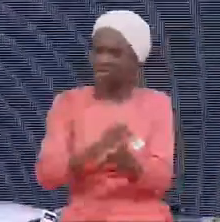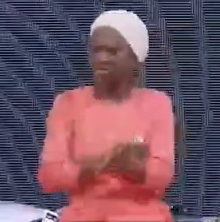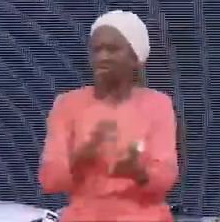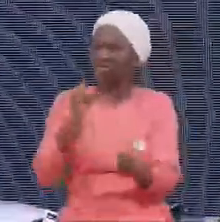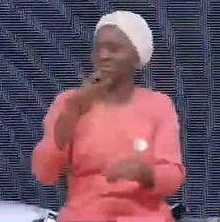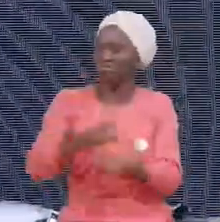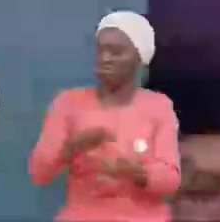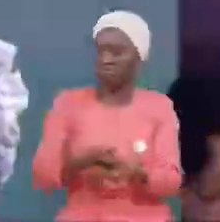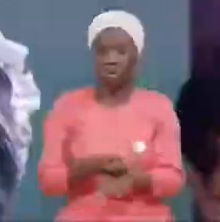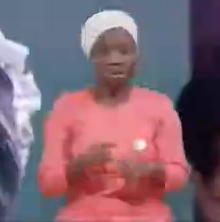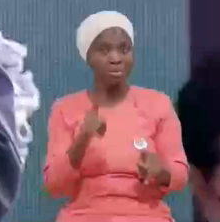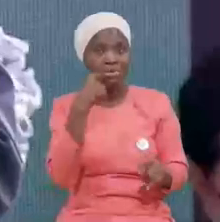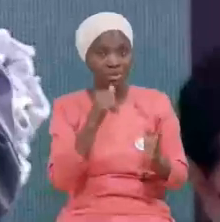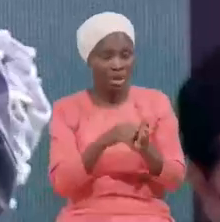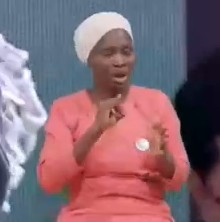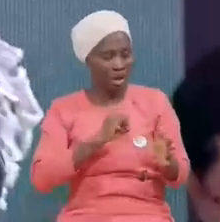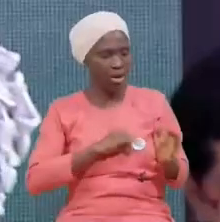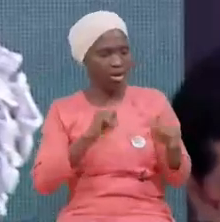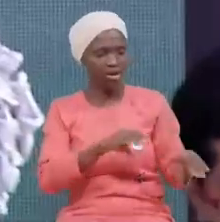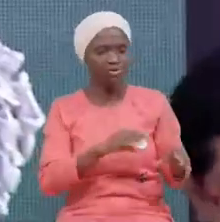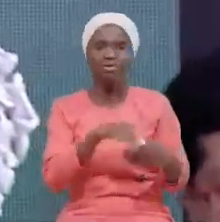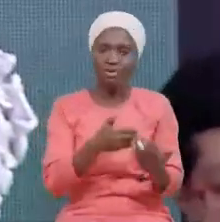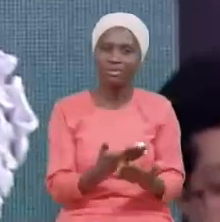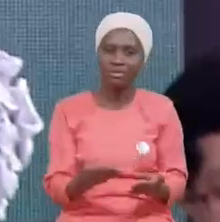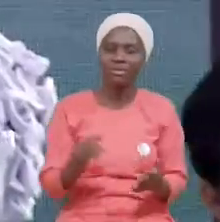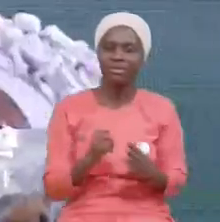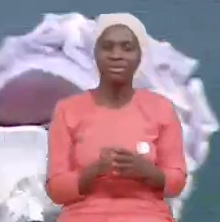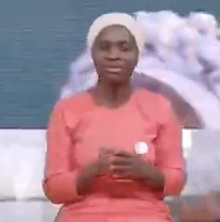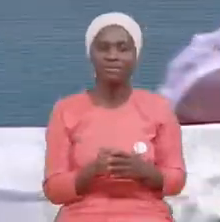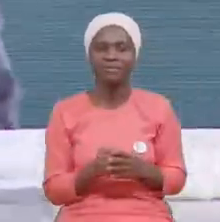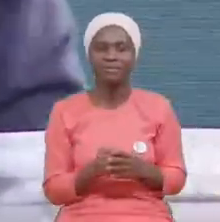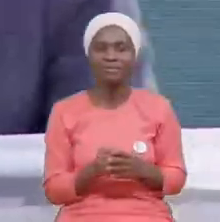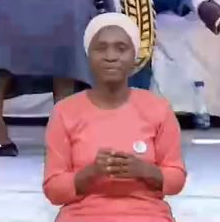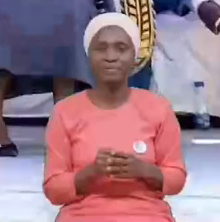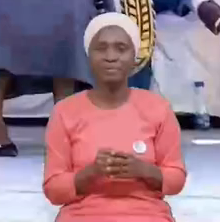D'autres disent, ah, je ne peux pas étudier cette matière, c'est trop difficile, mais moi, je peux tout.